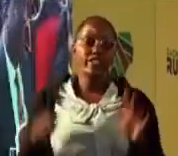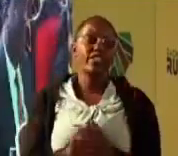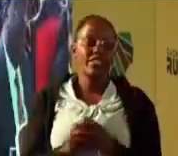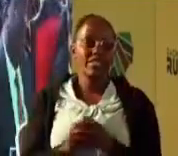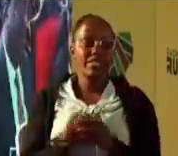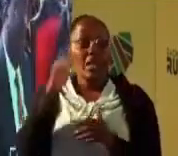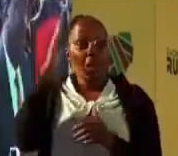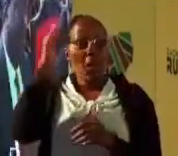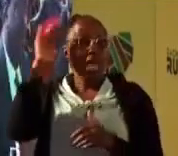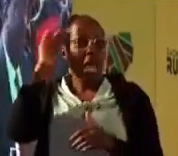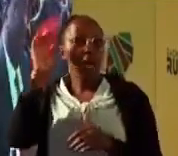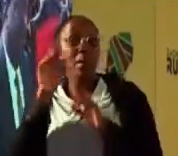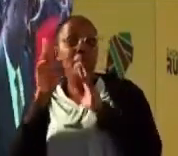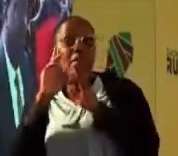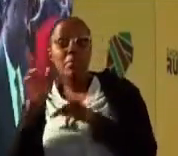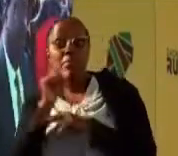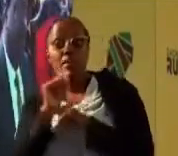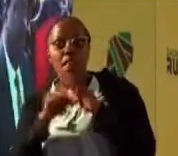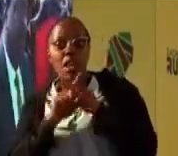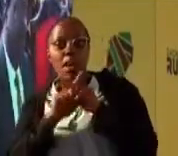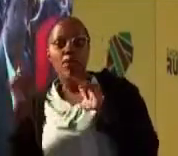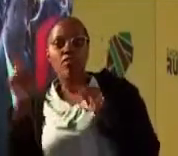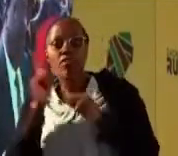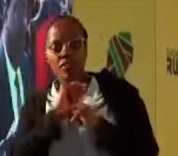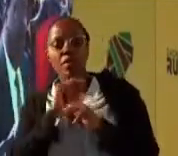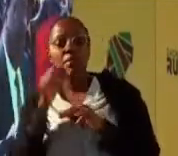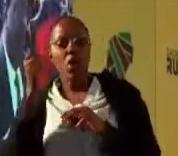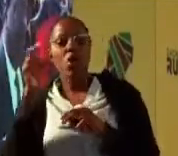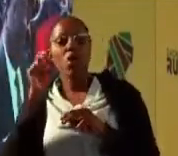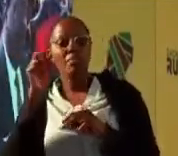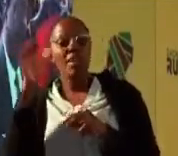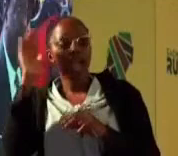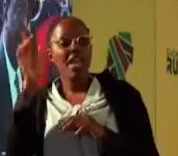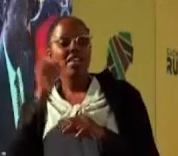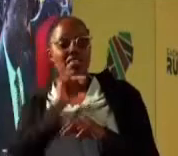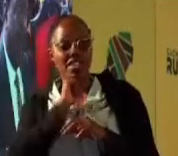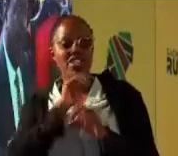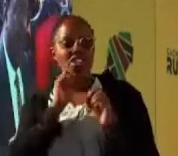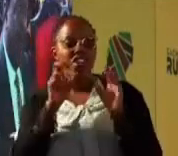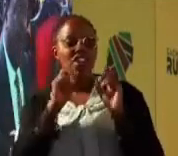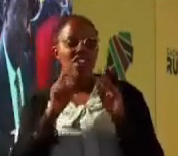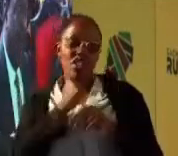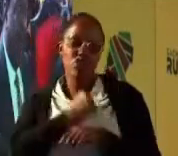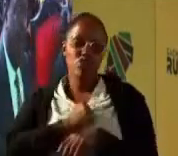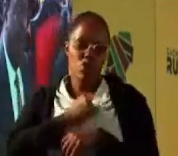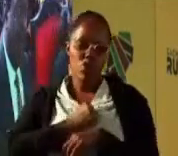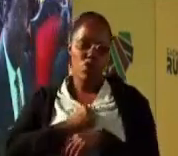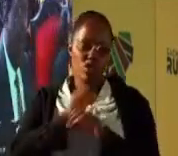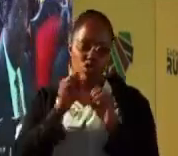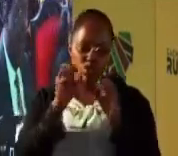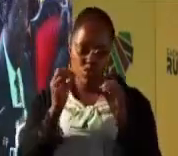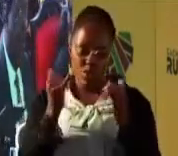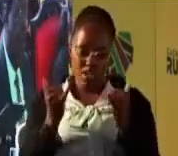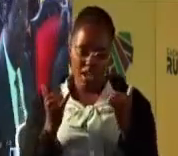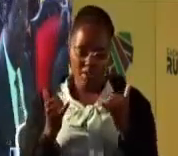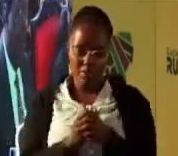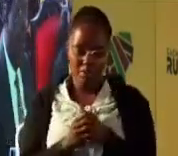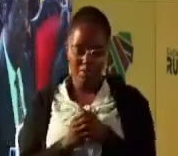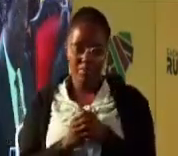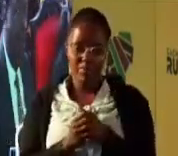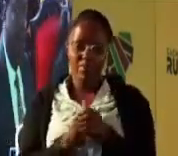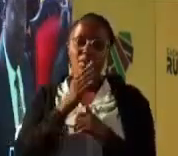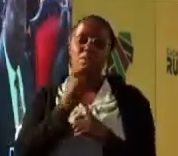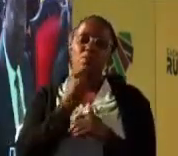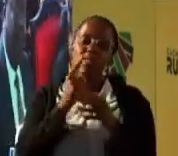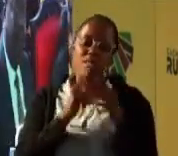Chuo alisikia nimemripoti sasa akatoroka kabisa. Okay, mama. Okay, pole. So,